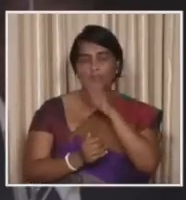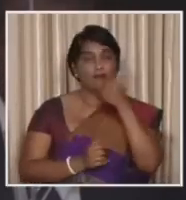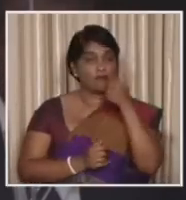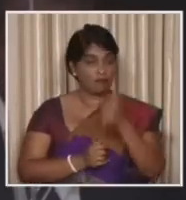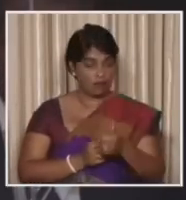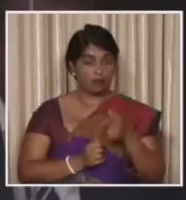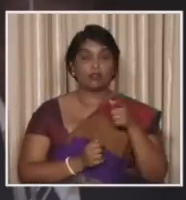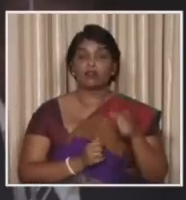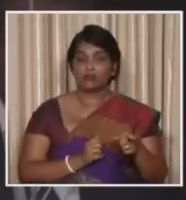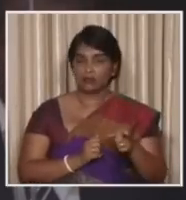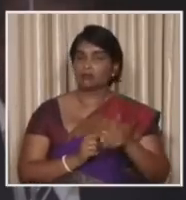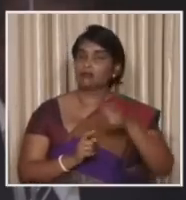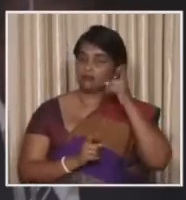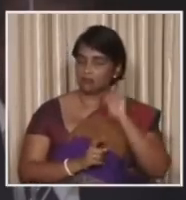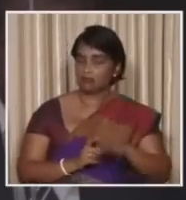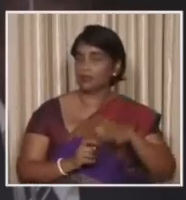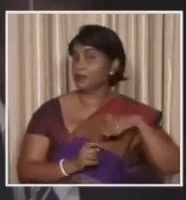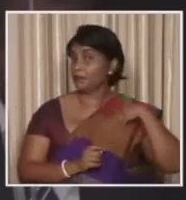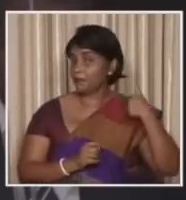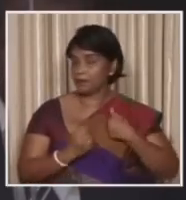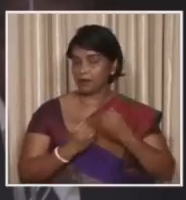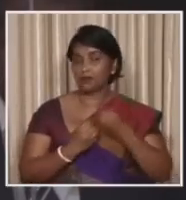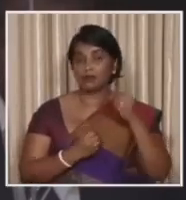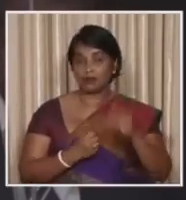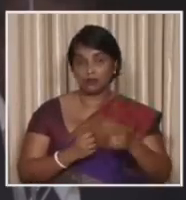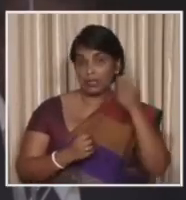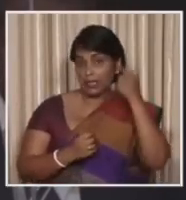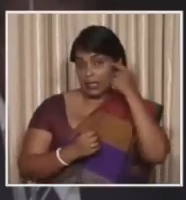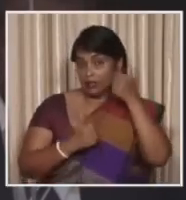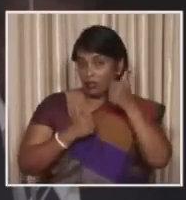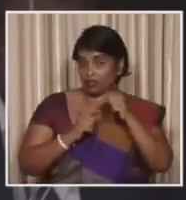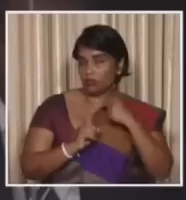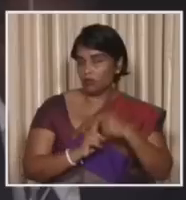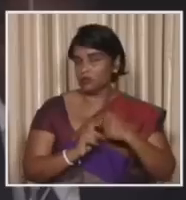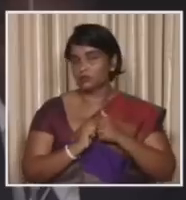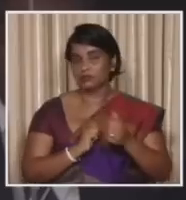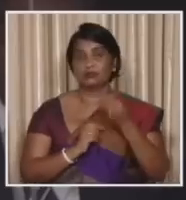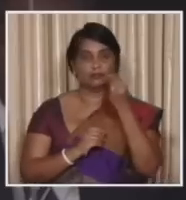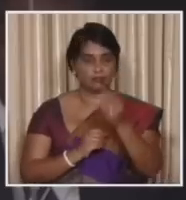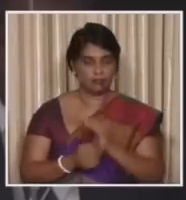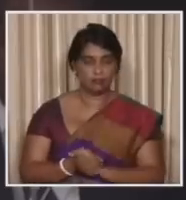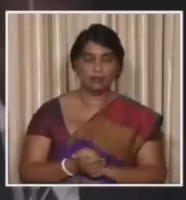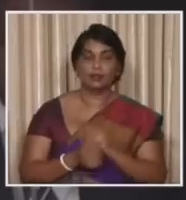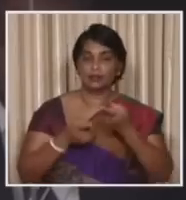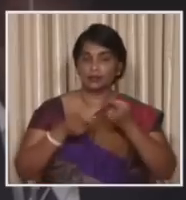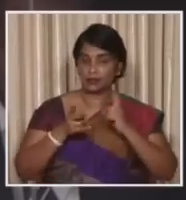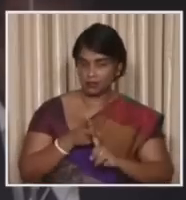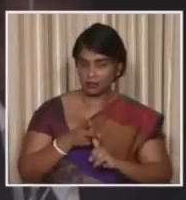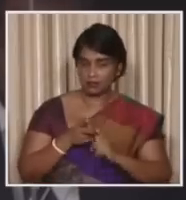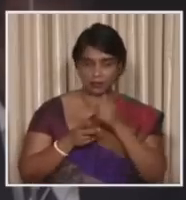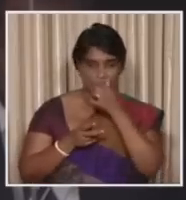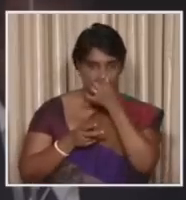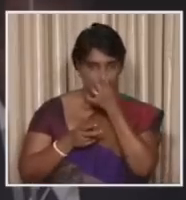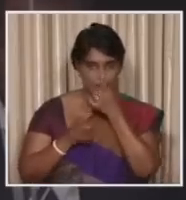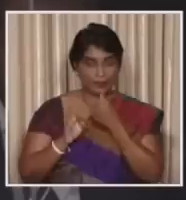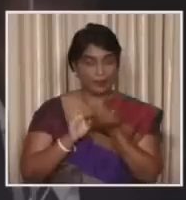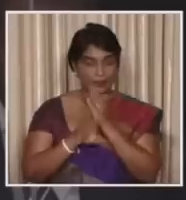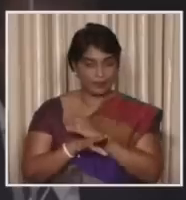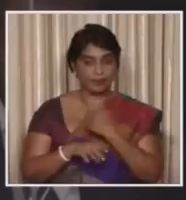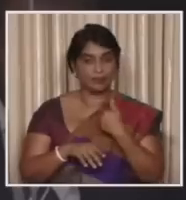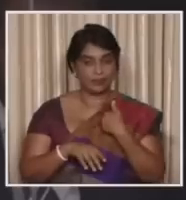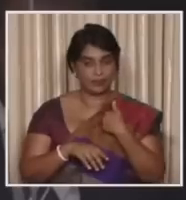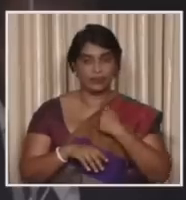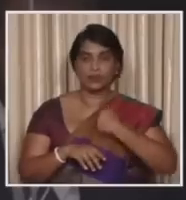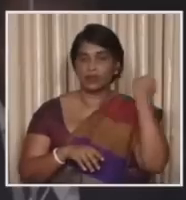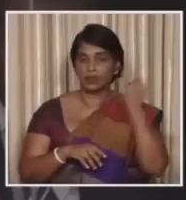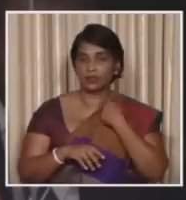දෙයක්. මේක අනිවාර්යෙන් ප්‍රමුඛත්වයේ දීලා ඒ මානසිකත්වයේ මේ ගැටලුව හා බලන්න ඕනේ. ඊළඟට මම මීට කලින් වතාවෙත්